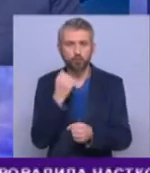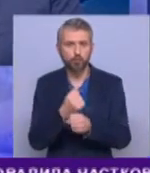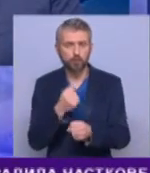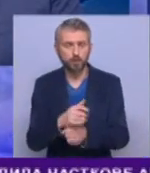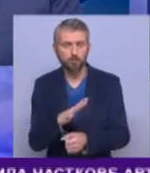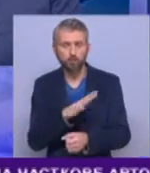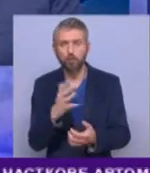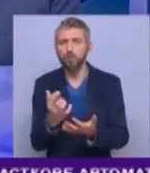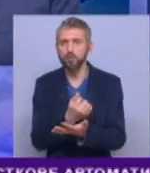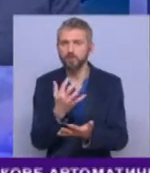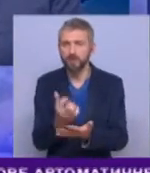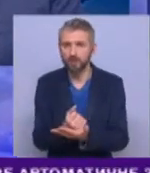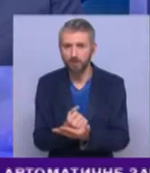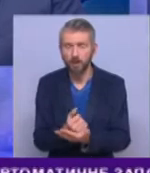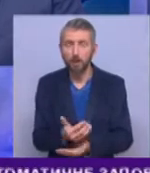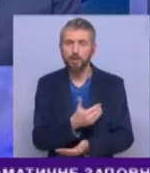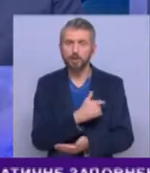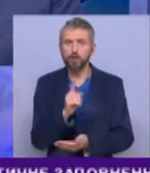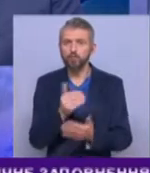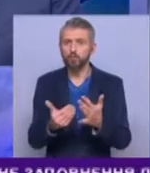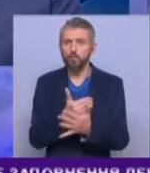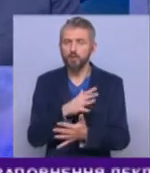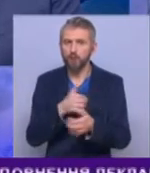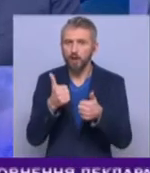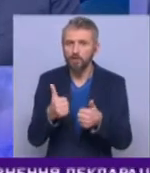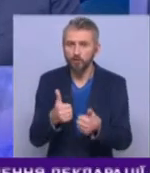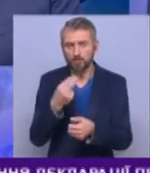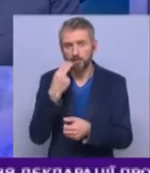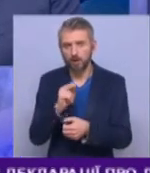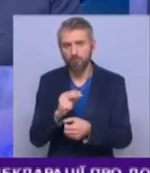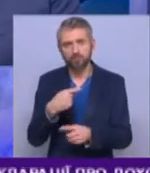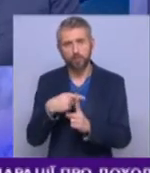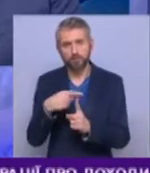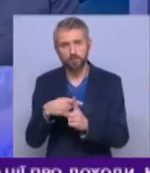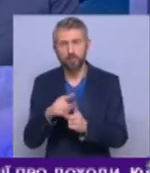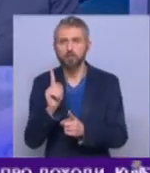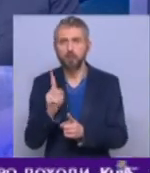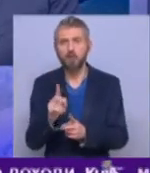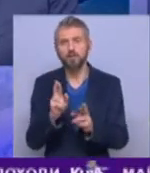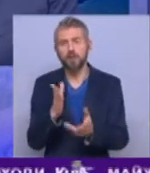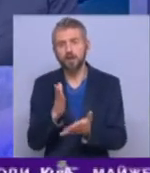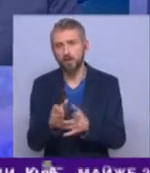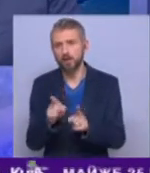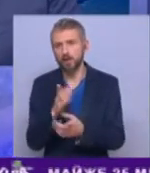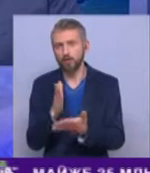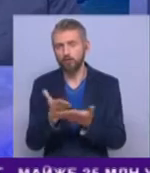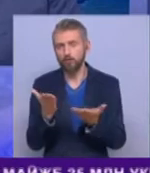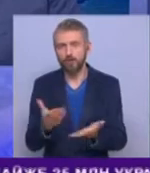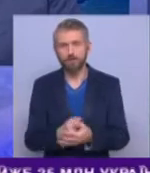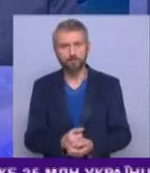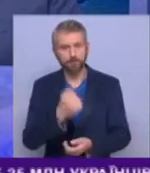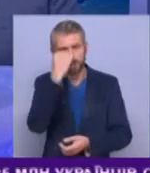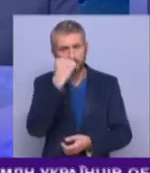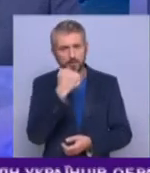було, успіхів. Хотілося б, щоб новини були гарнішими, кращими, оптимістичними, але як є, так є. Будь ласка. Дякую,